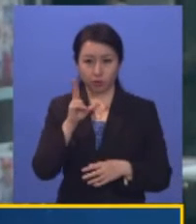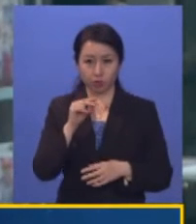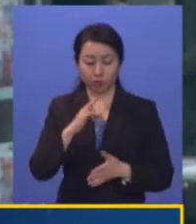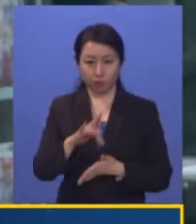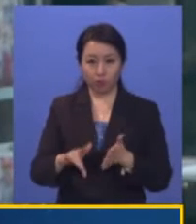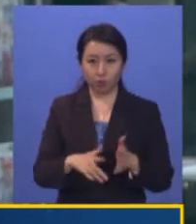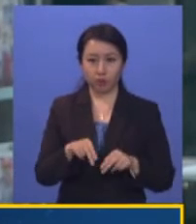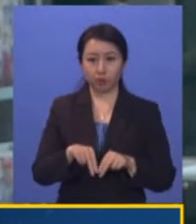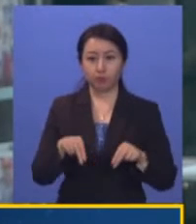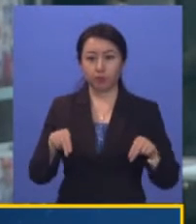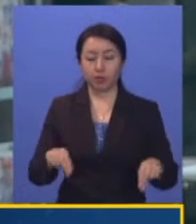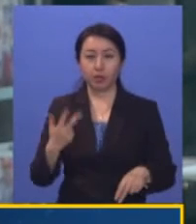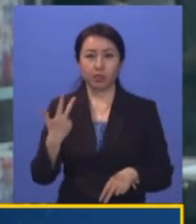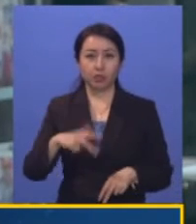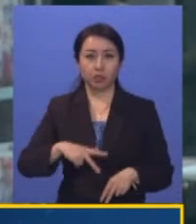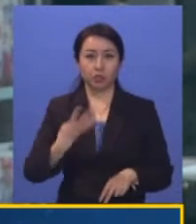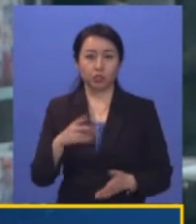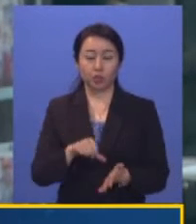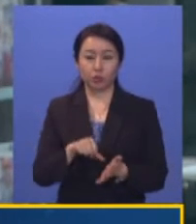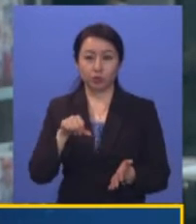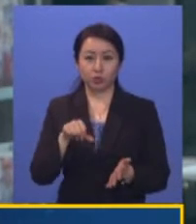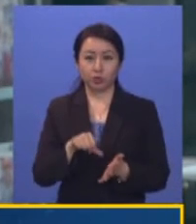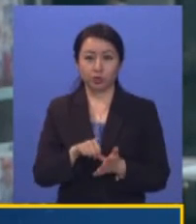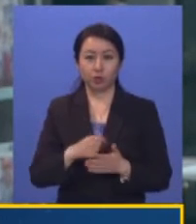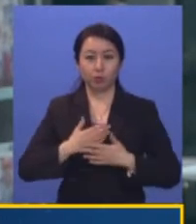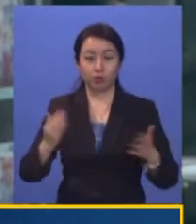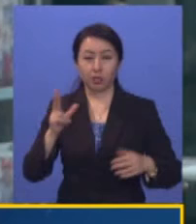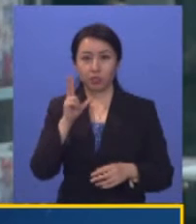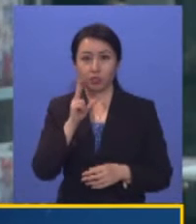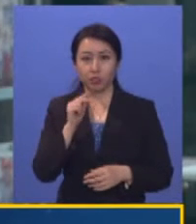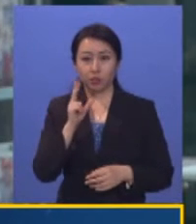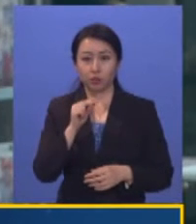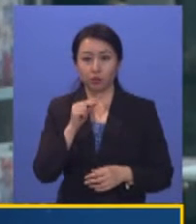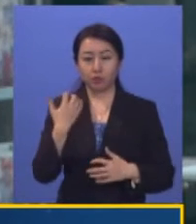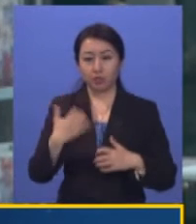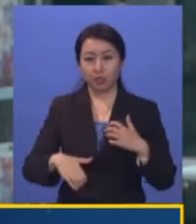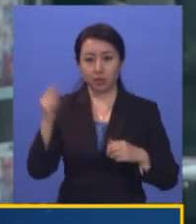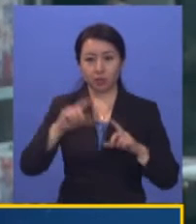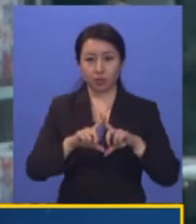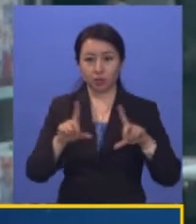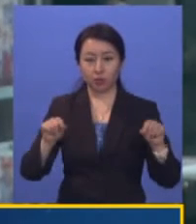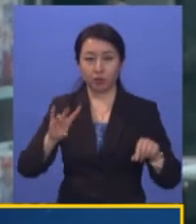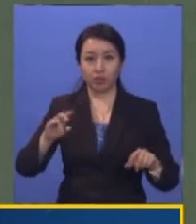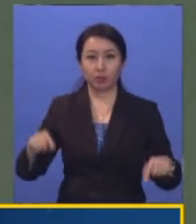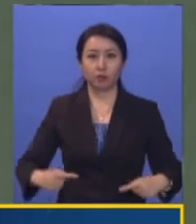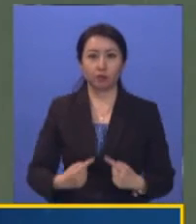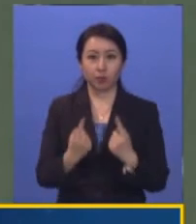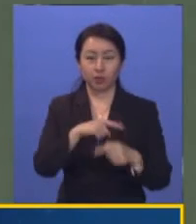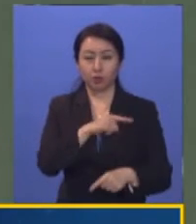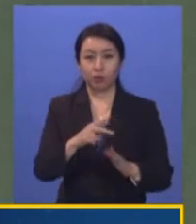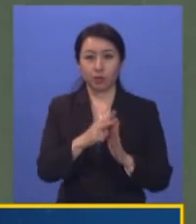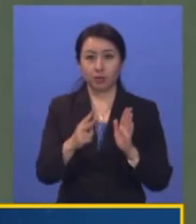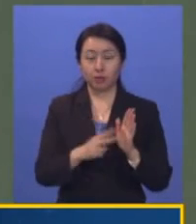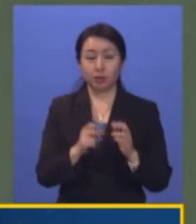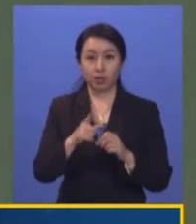– 34 претендента. И наибольшее количество в средней школе национального возрождения номер 17 – 11 человек. Уже